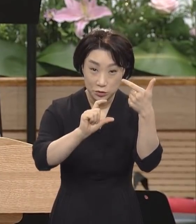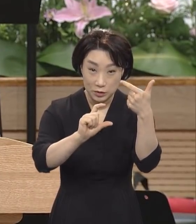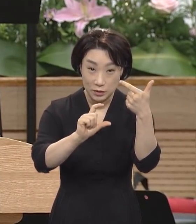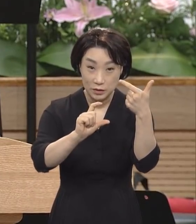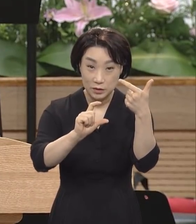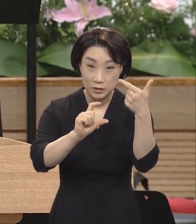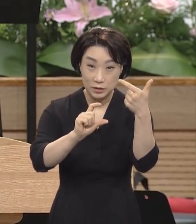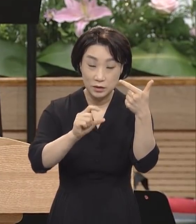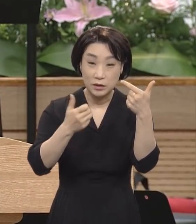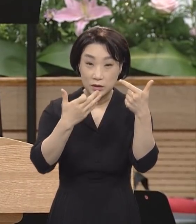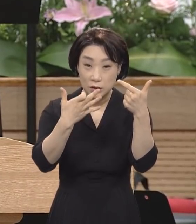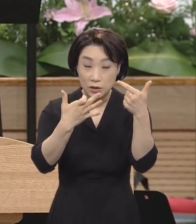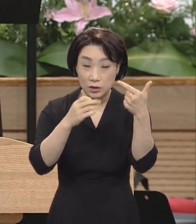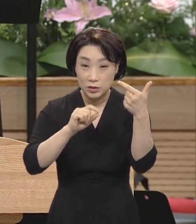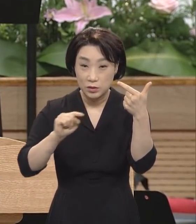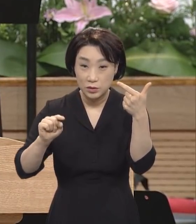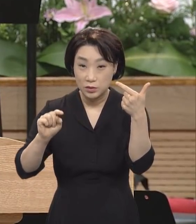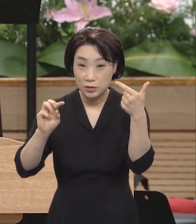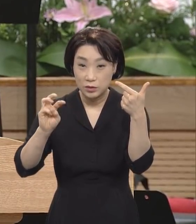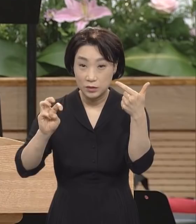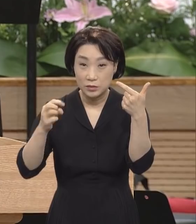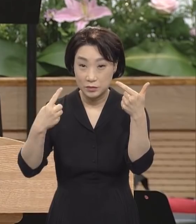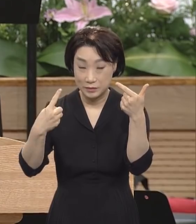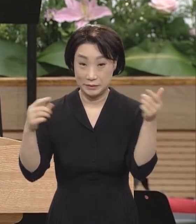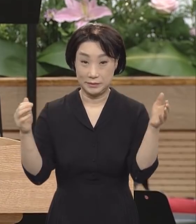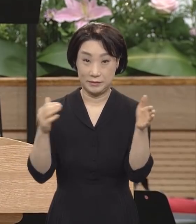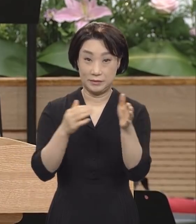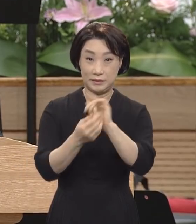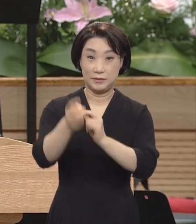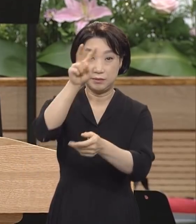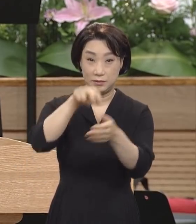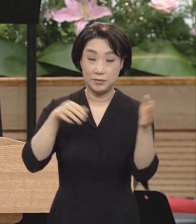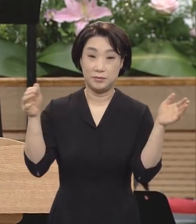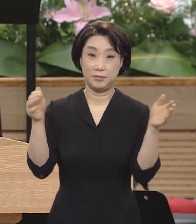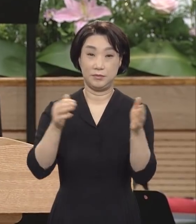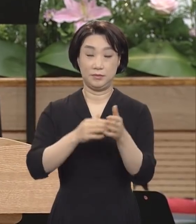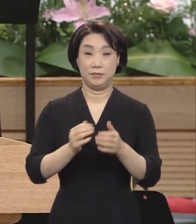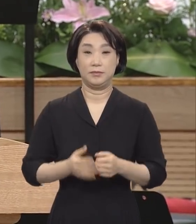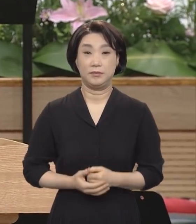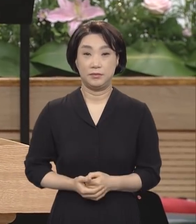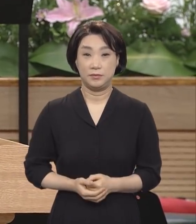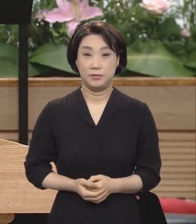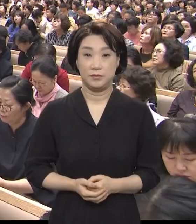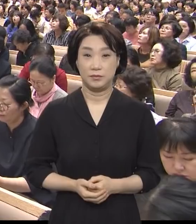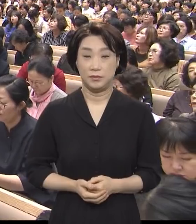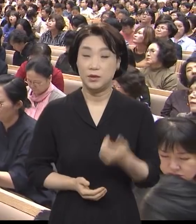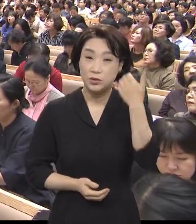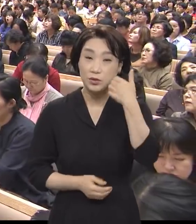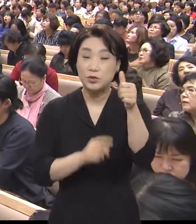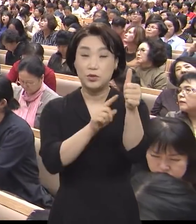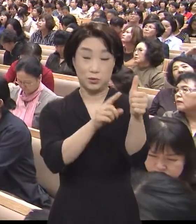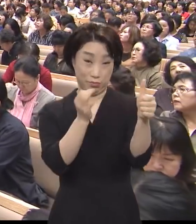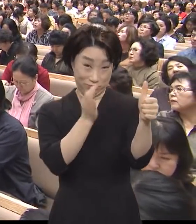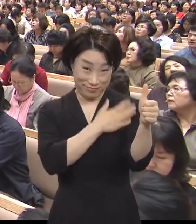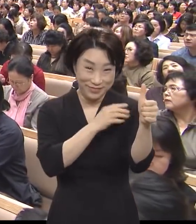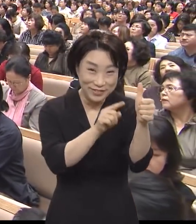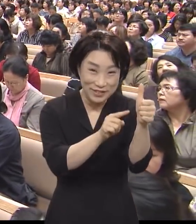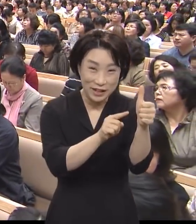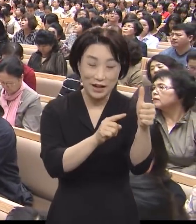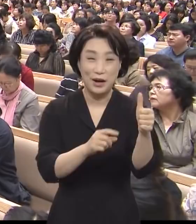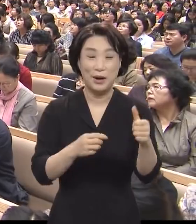19절에서 31절까지를 대독하겠습니다 한 부자가 있어